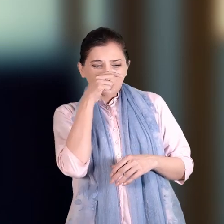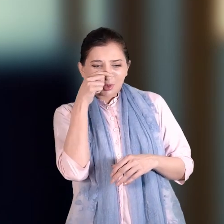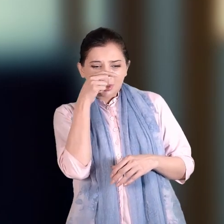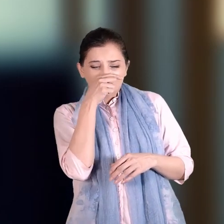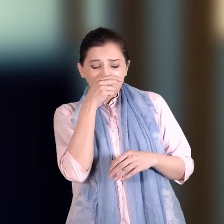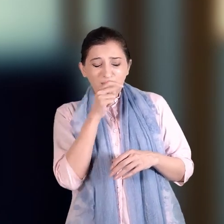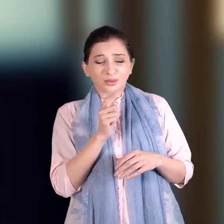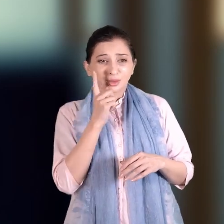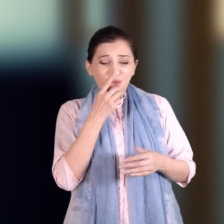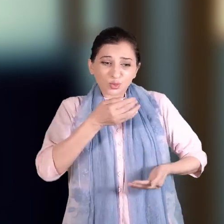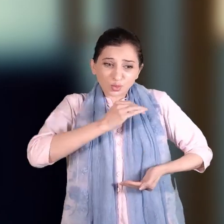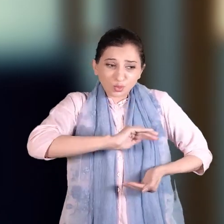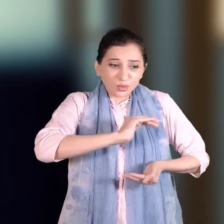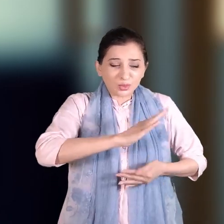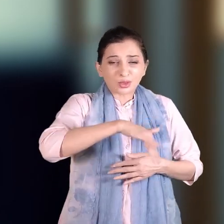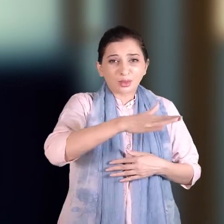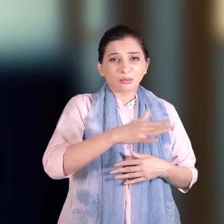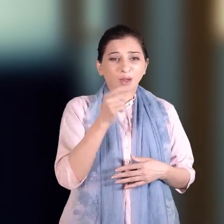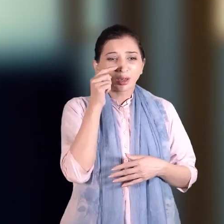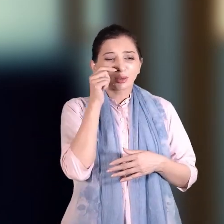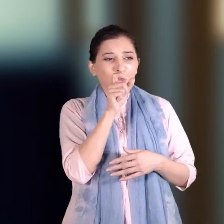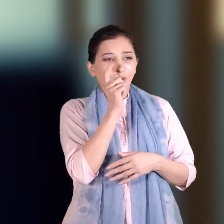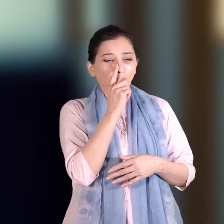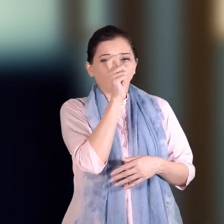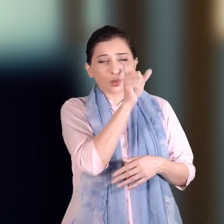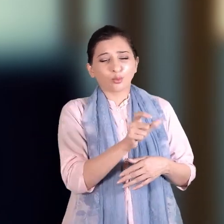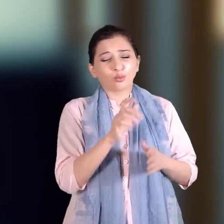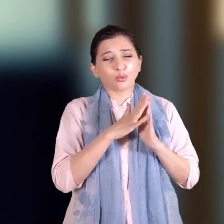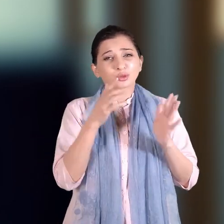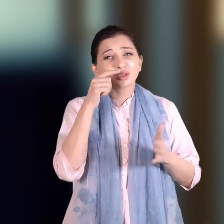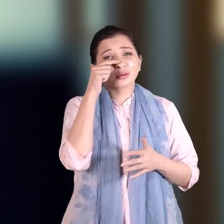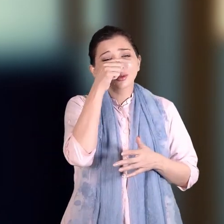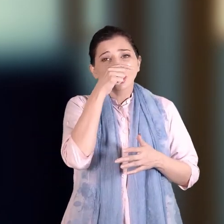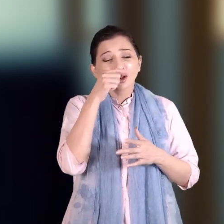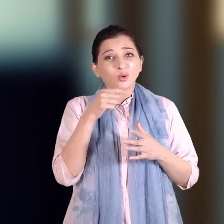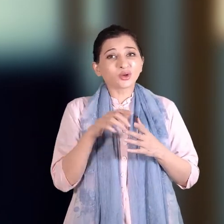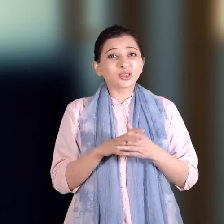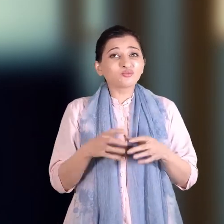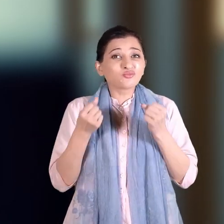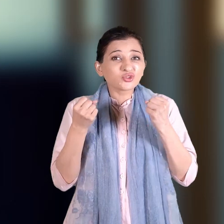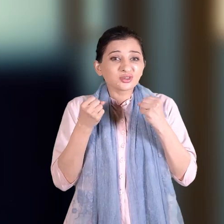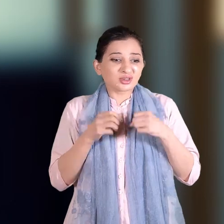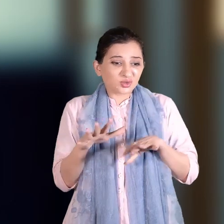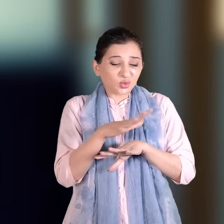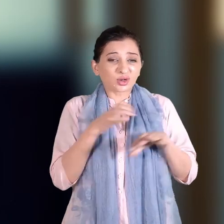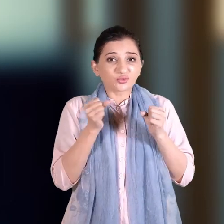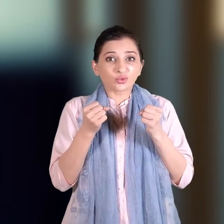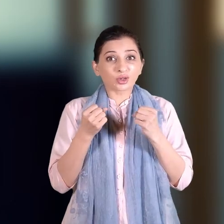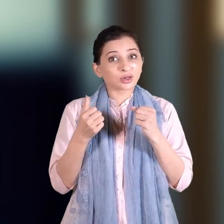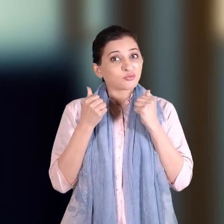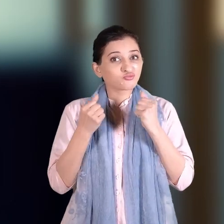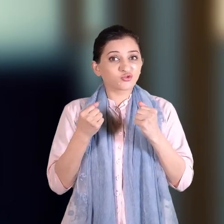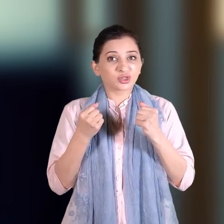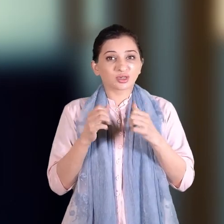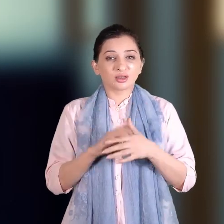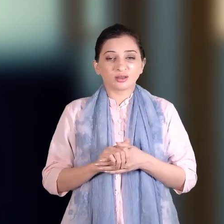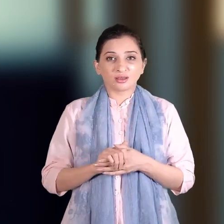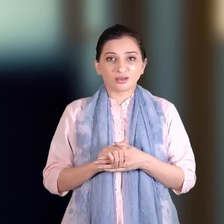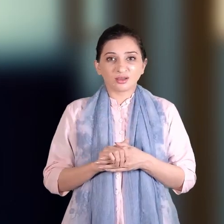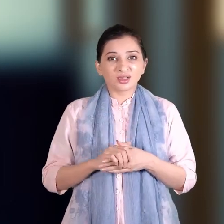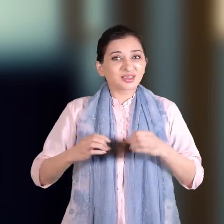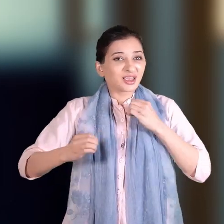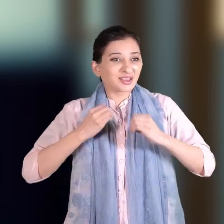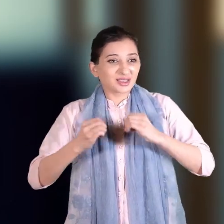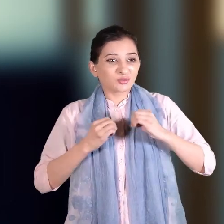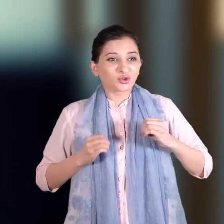shame that young mothers carry. And guilt or shame बहुत heavy emotions होते हैं to hold. It takes a